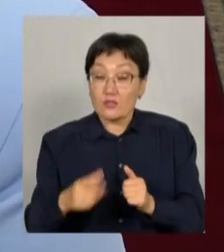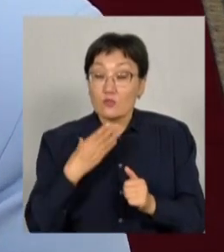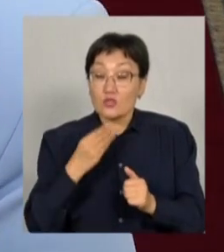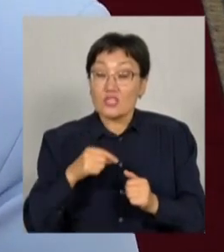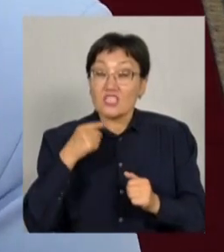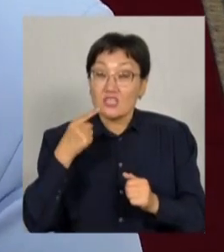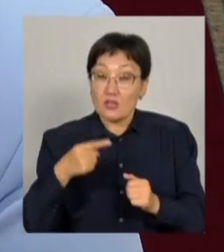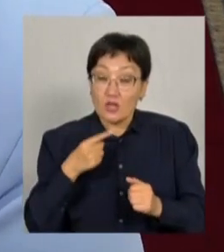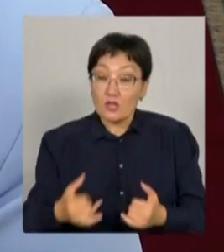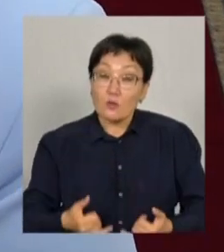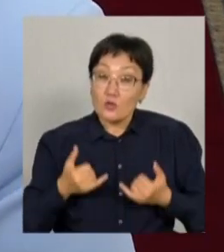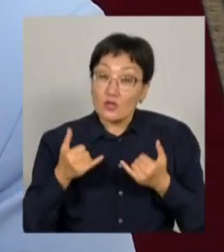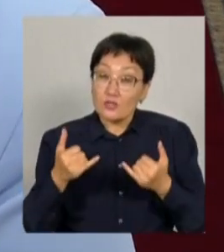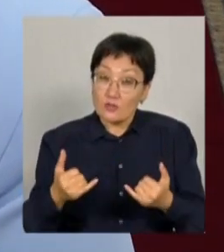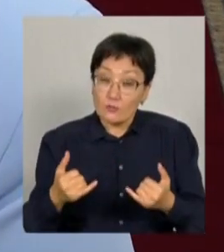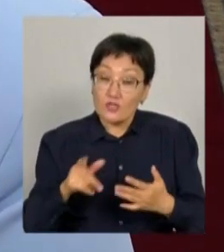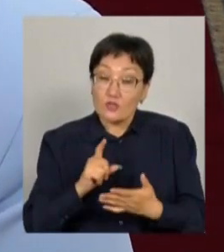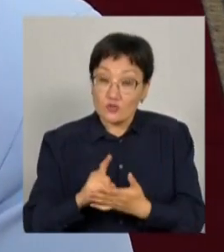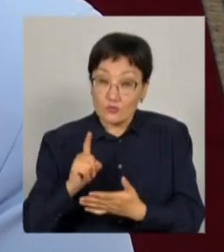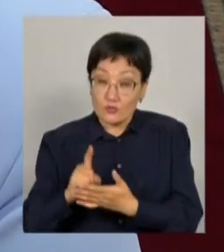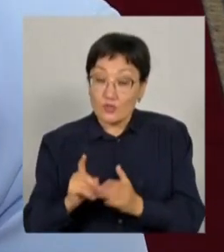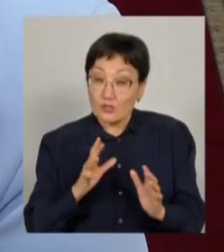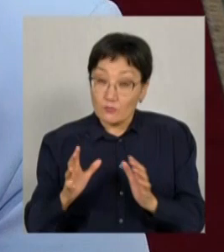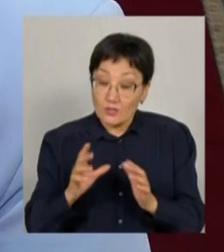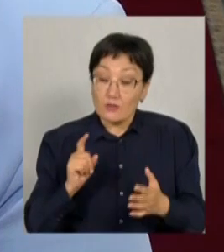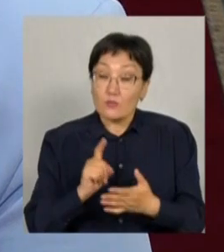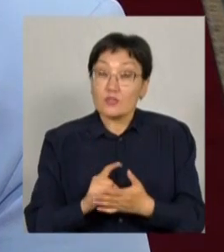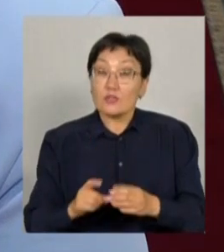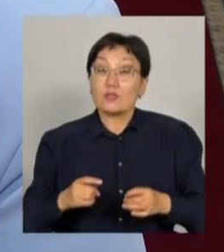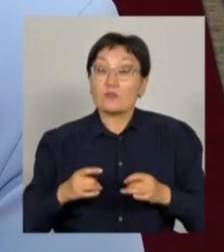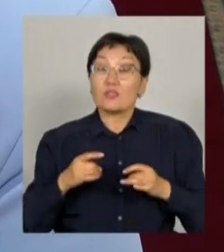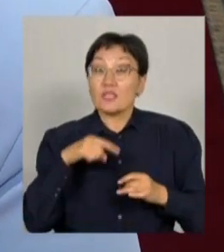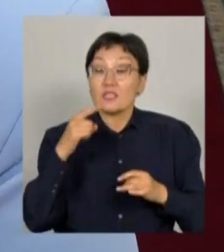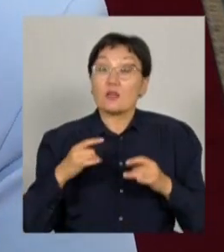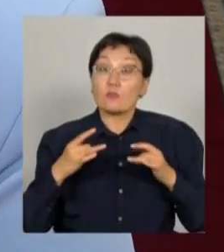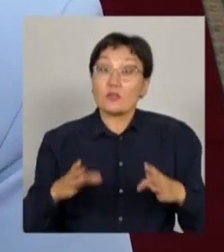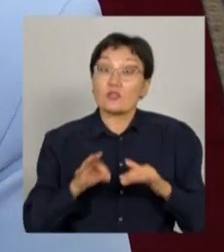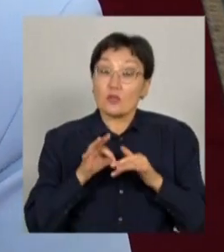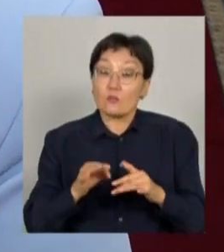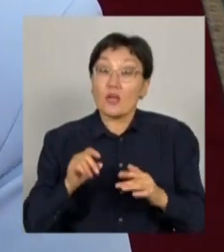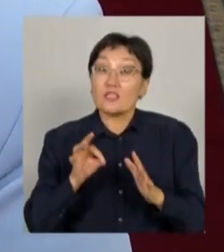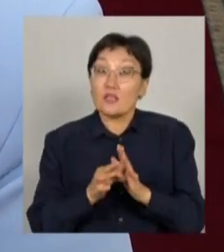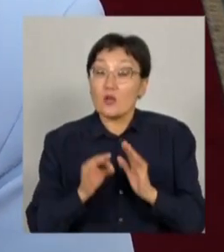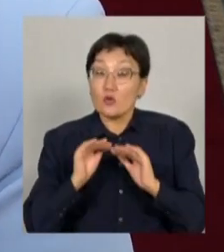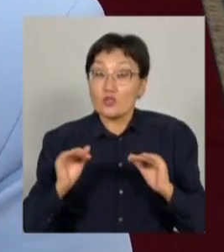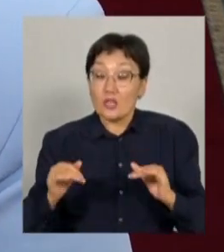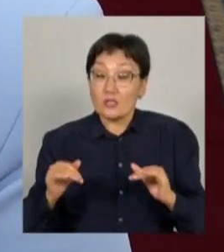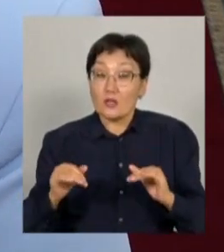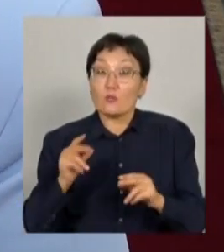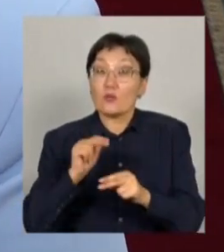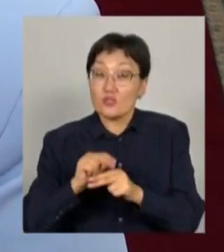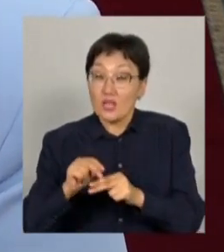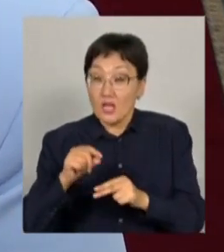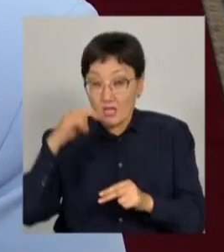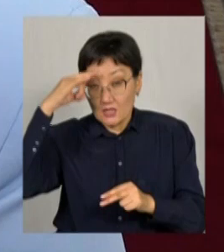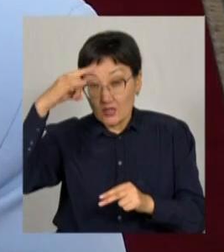тілін дәріптеуі, қастерлеуі парыз деп есептеймін. Тіл мерекесін өткізудегі мақсат сол, біздің оқушыларымыздың бойына жаңағы ана